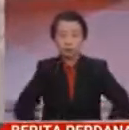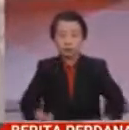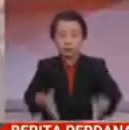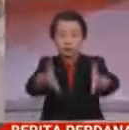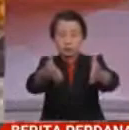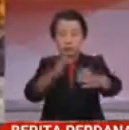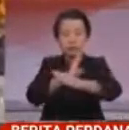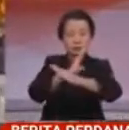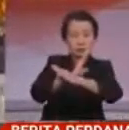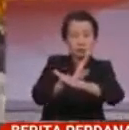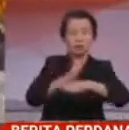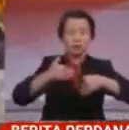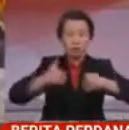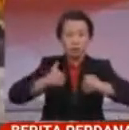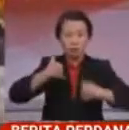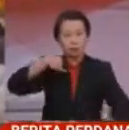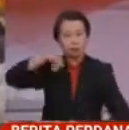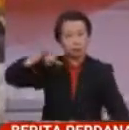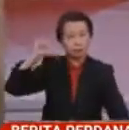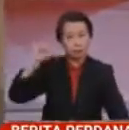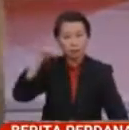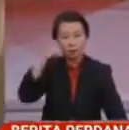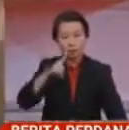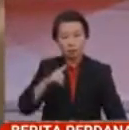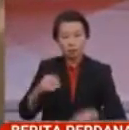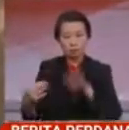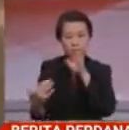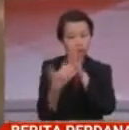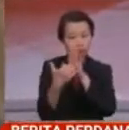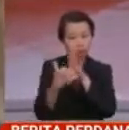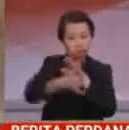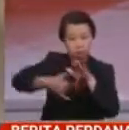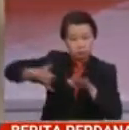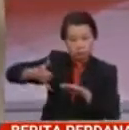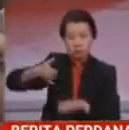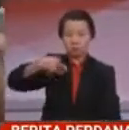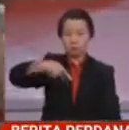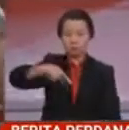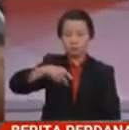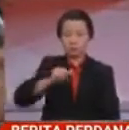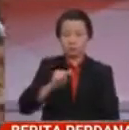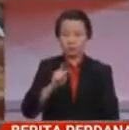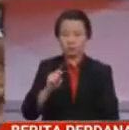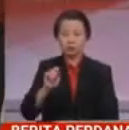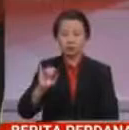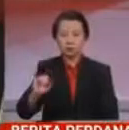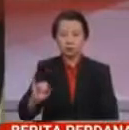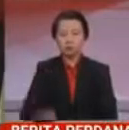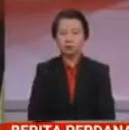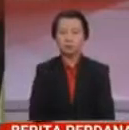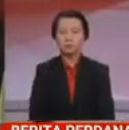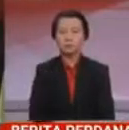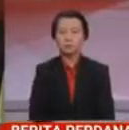operasi benteng diadakan semalam bagi mengekang kemasukan pendatang asing tanpa izin.